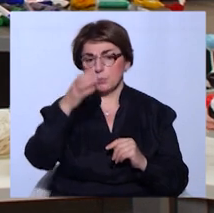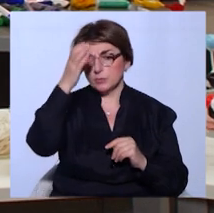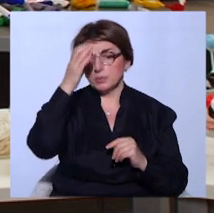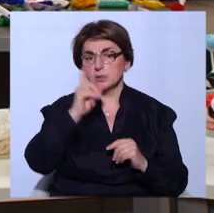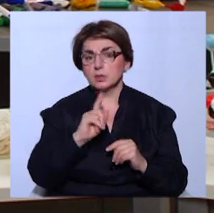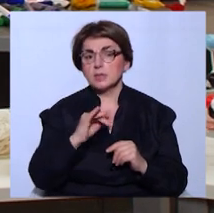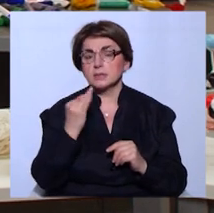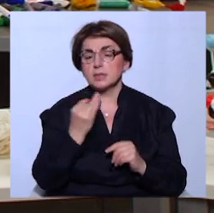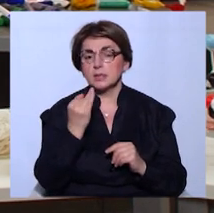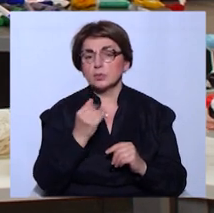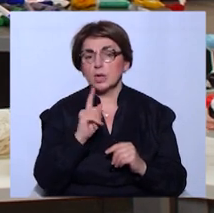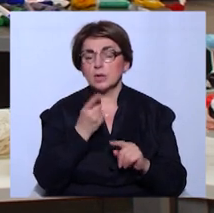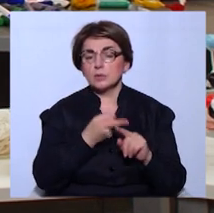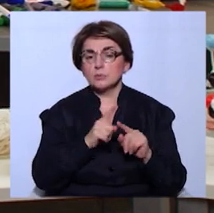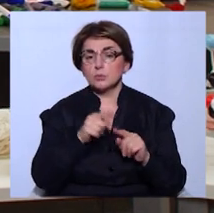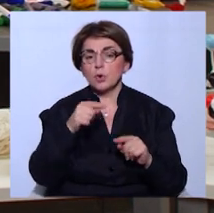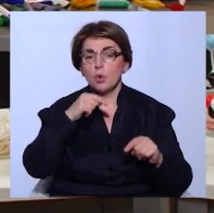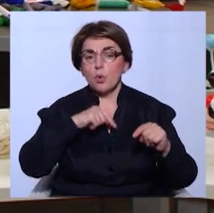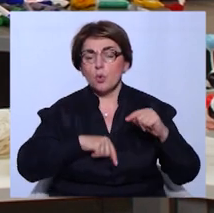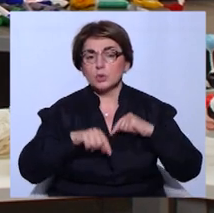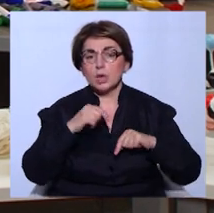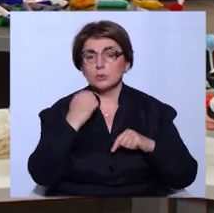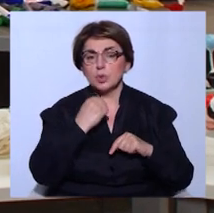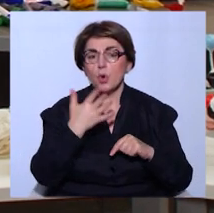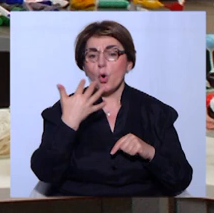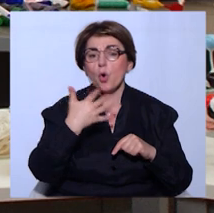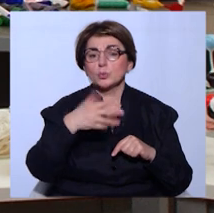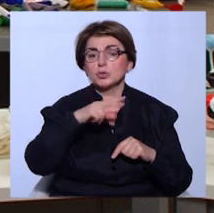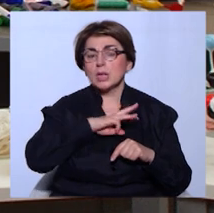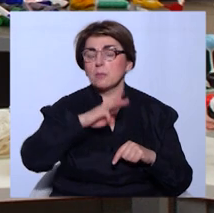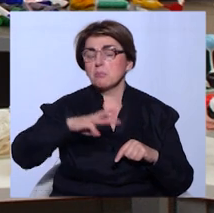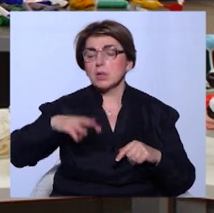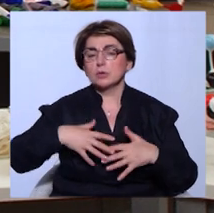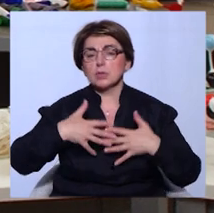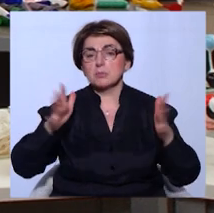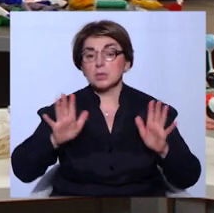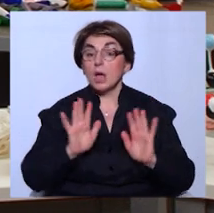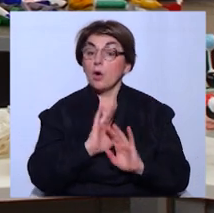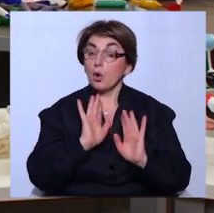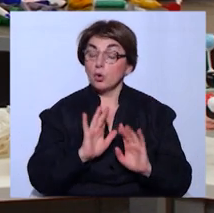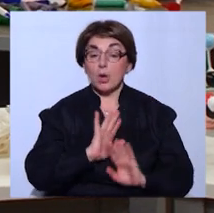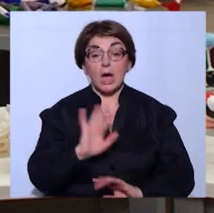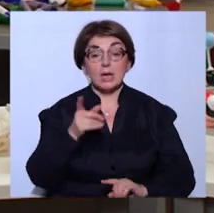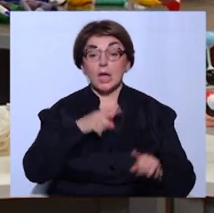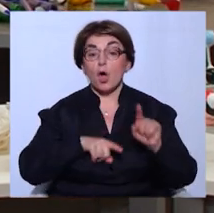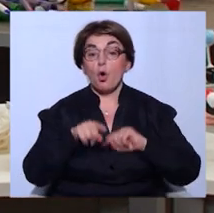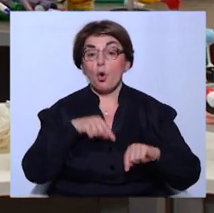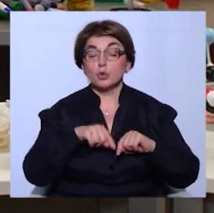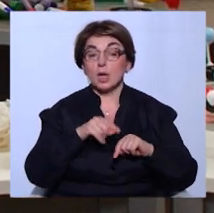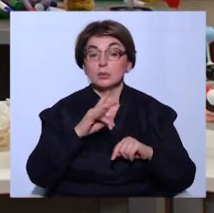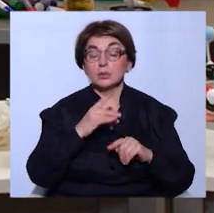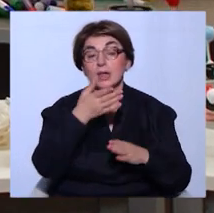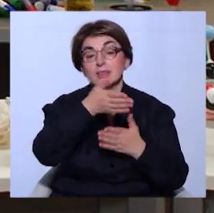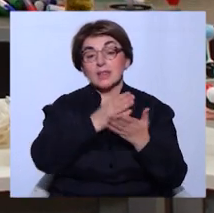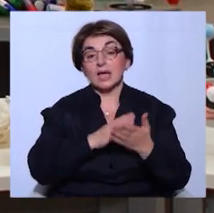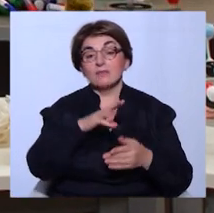მეტია, ხოლო არაორგანული ნივთიერებები არის 9 მილიონზე მეტი. მაგრამ ვინ განსაზღვრა ან ვინ გაყო